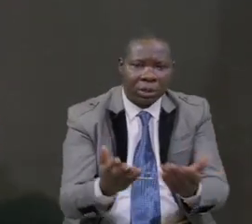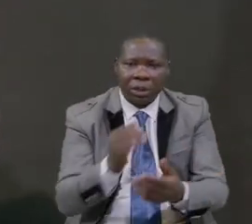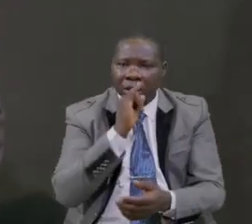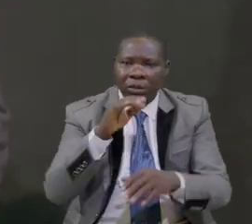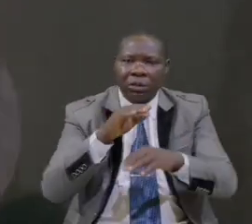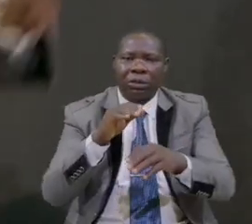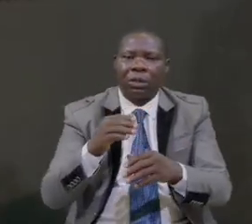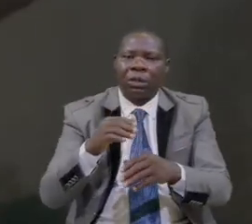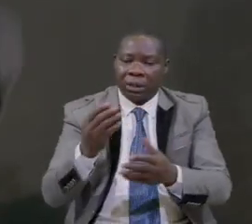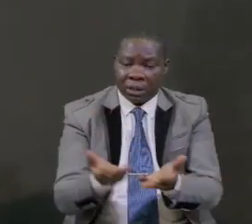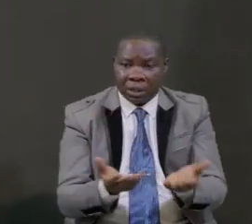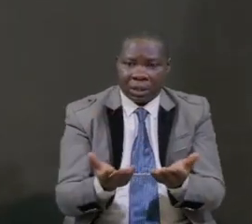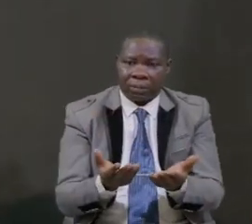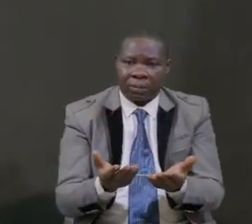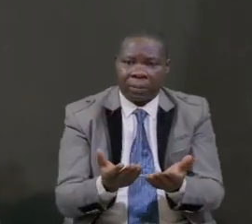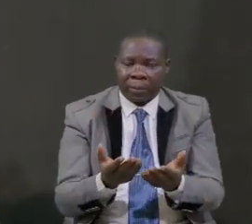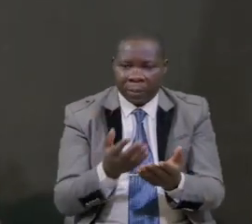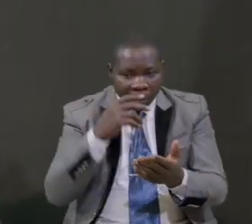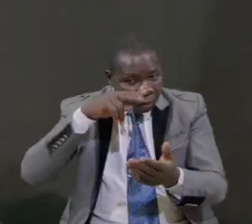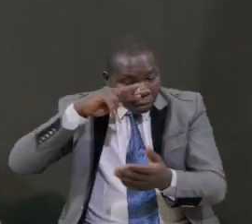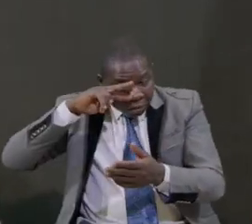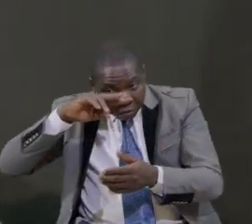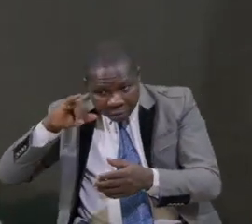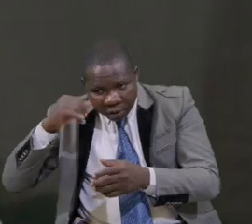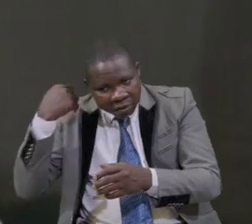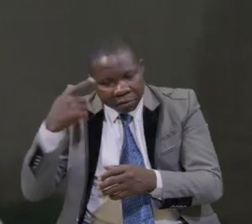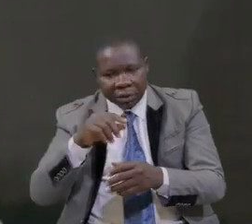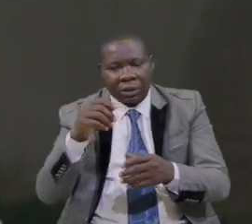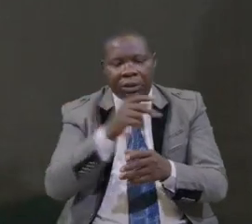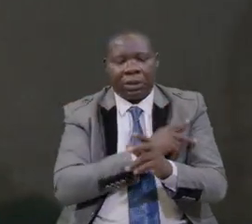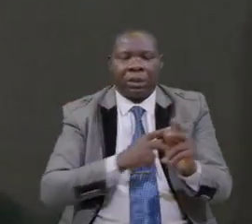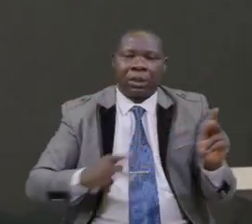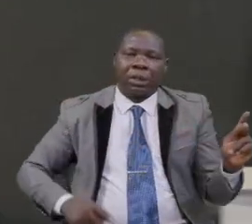ici espion pour le roi de Samarie?